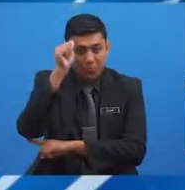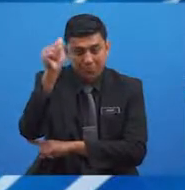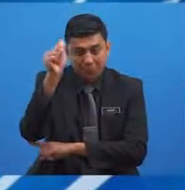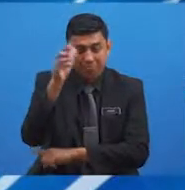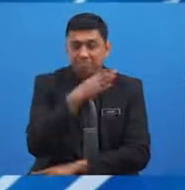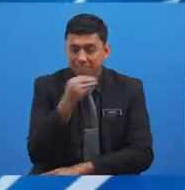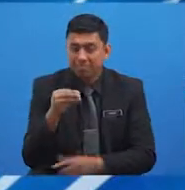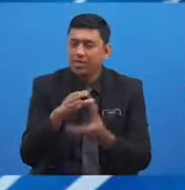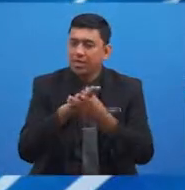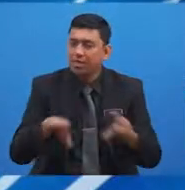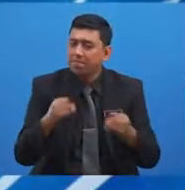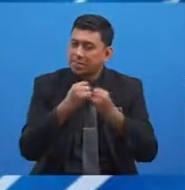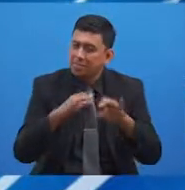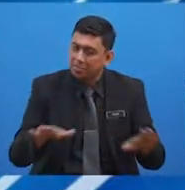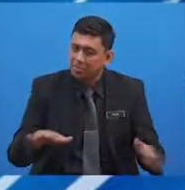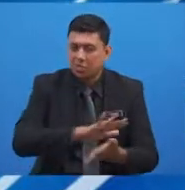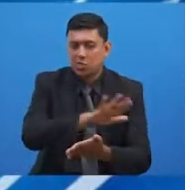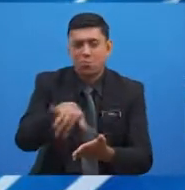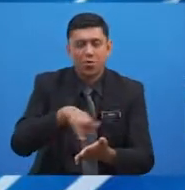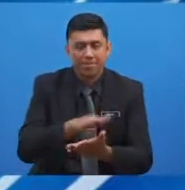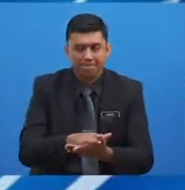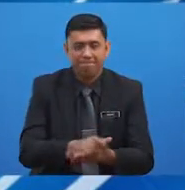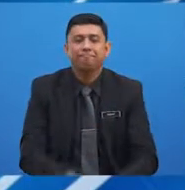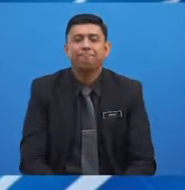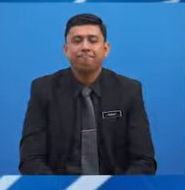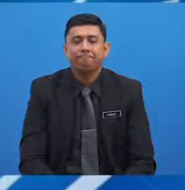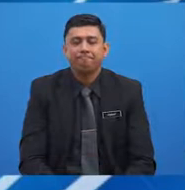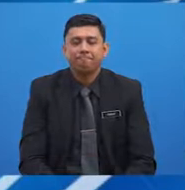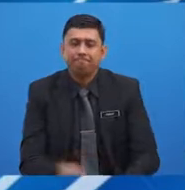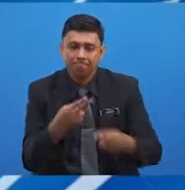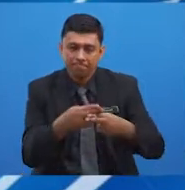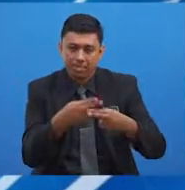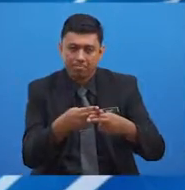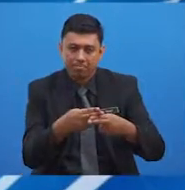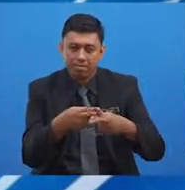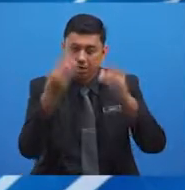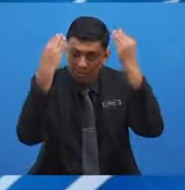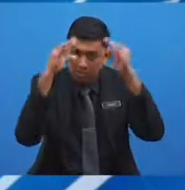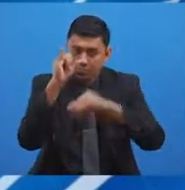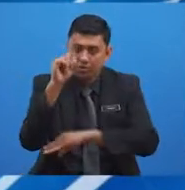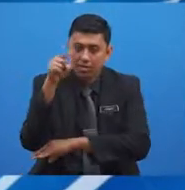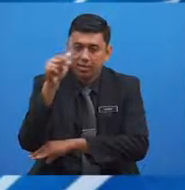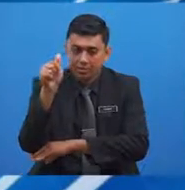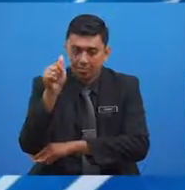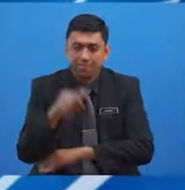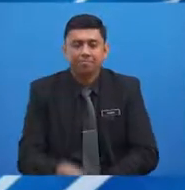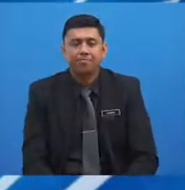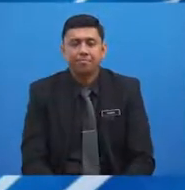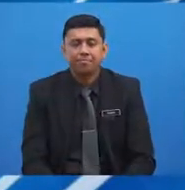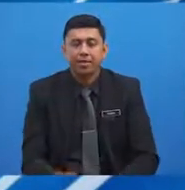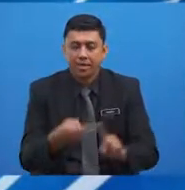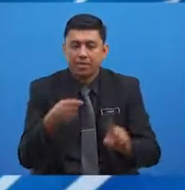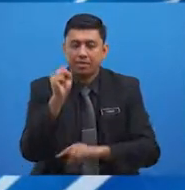Assalamualaikum dan selamat sejahtera semua. Saya Cikgu Nur Izawati binti Osman dari